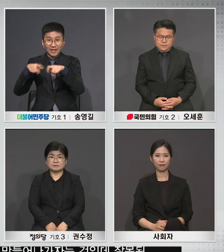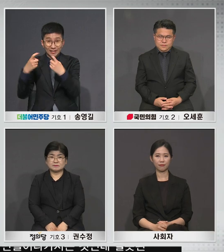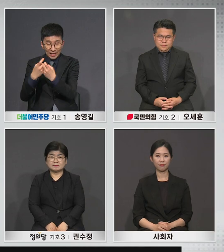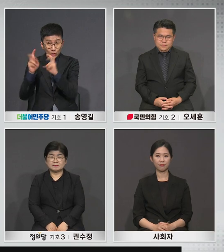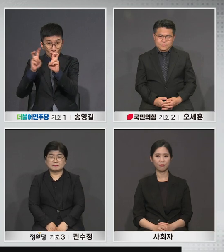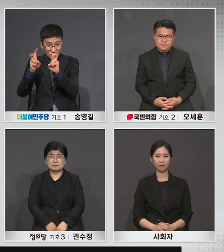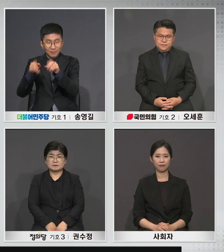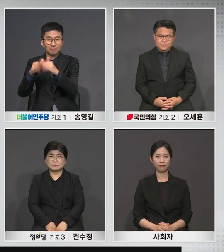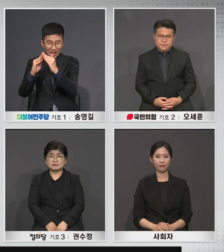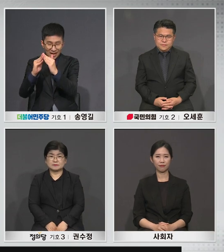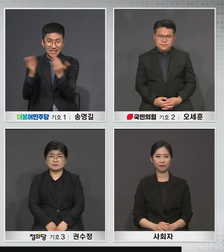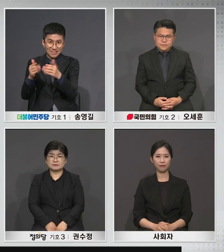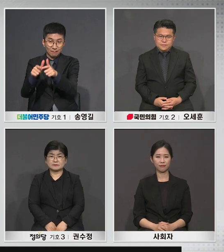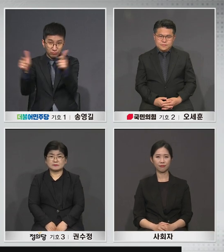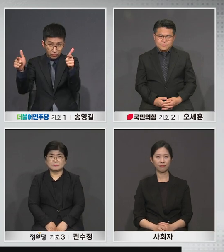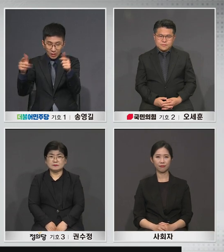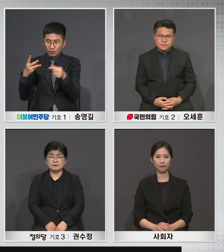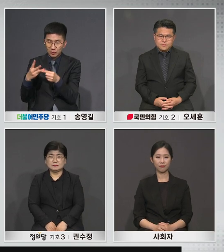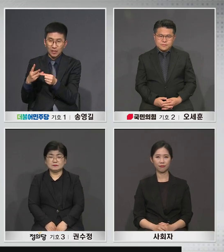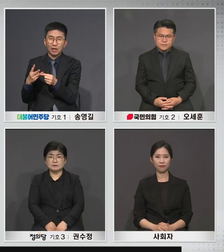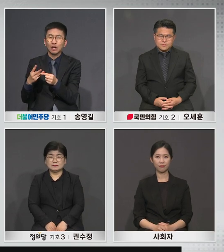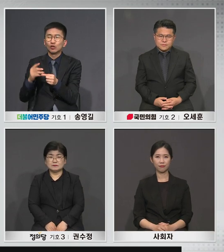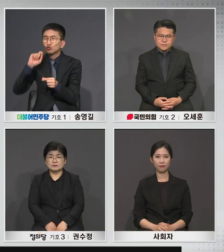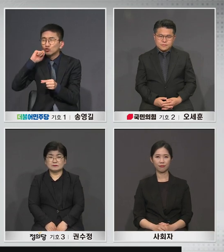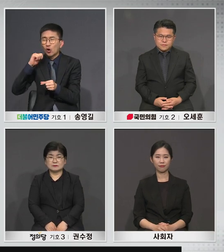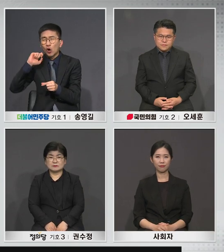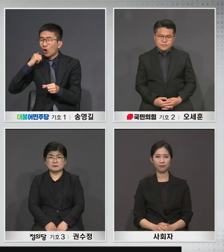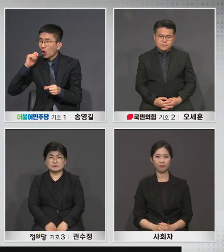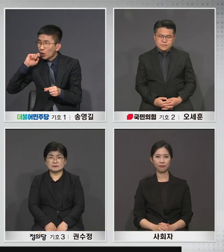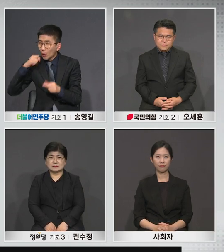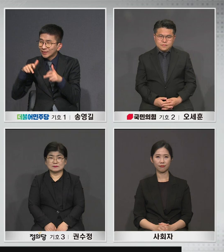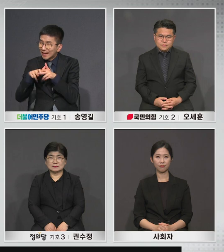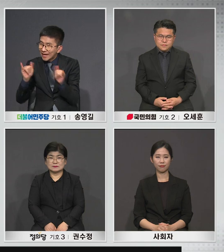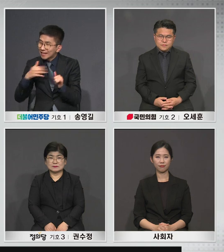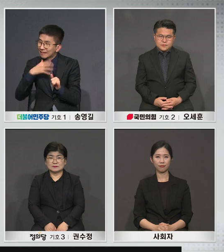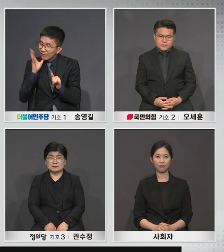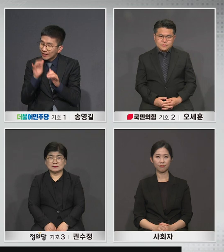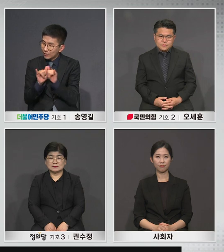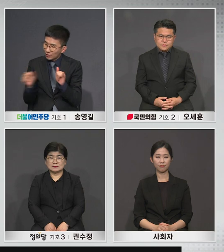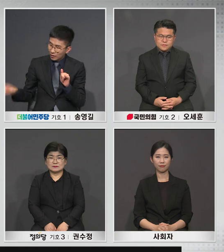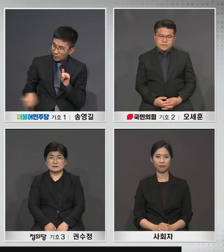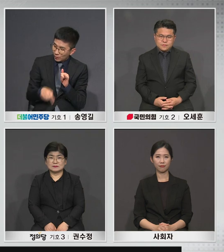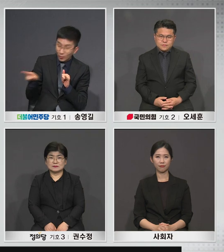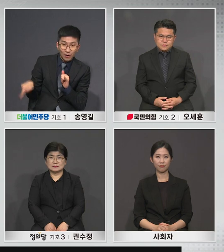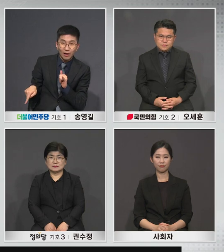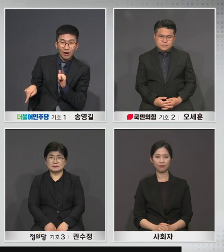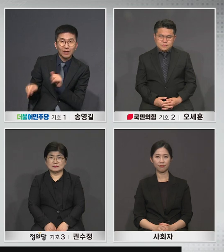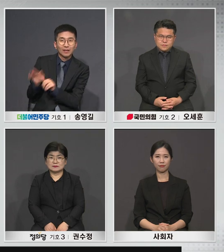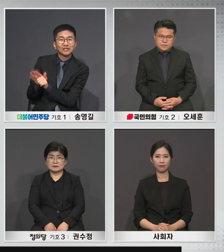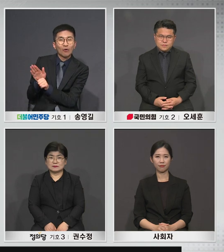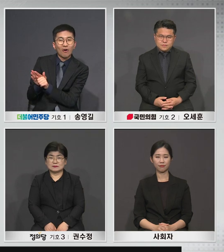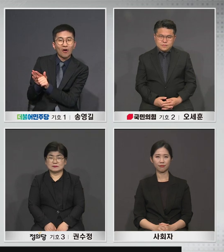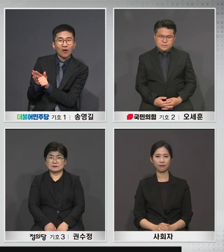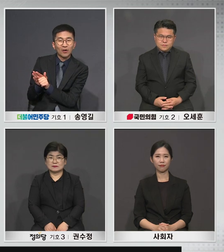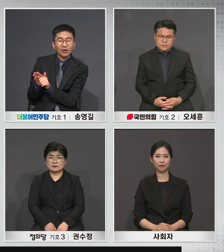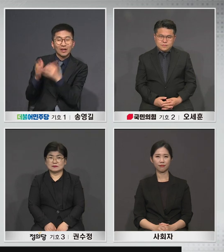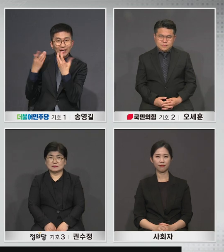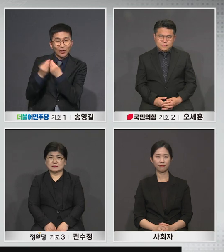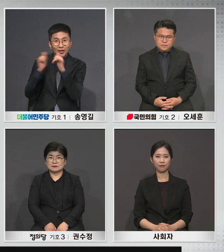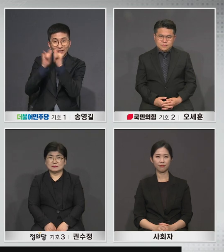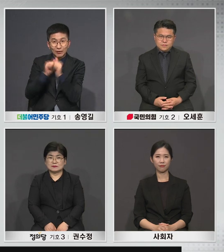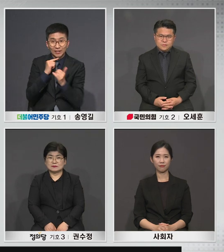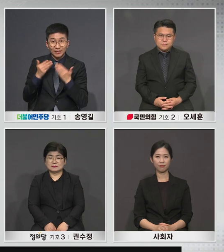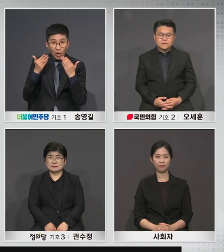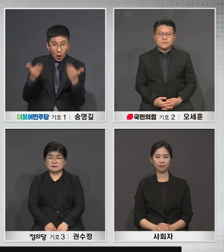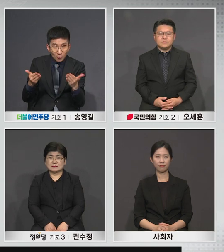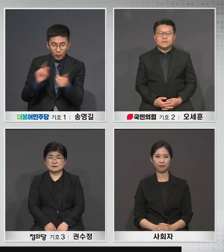일자리가 있고 그다음에 취약계층인 일자리. 그러니까 시장경제와 공공의 중간 형태인 사회적 기업 형태와 협동조합 형태의